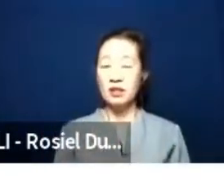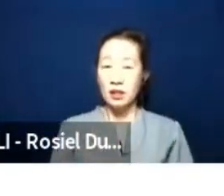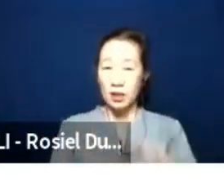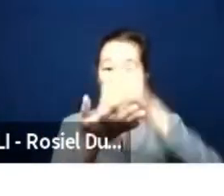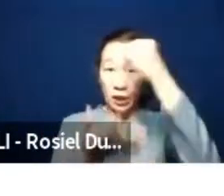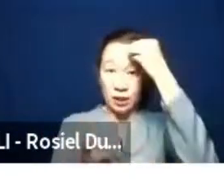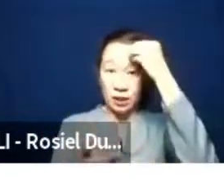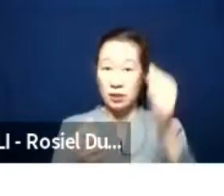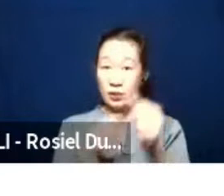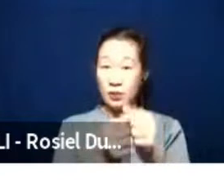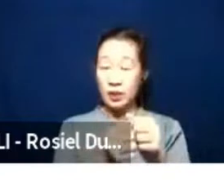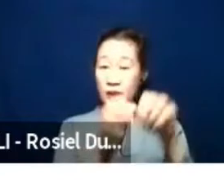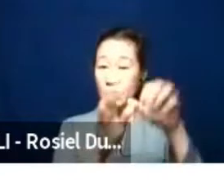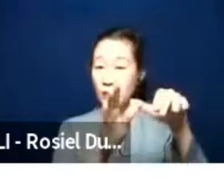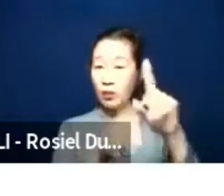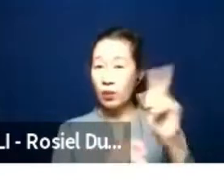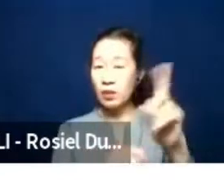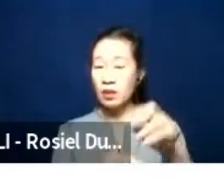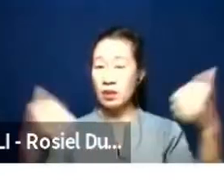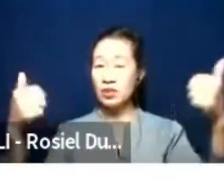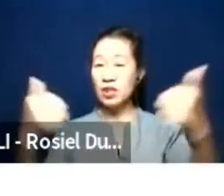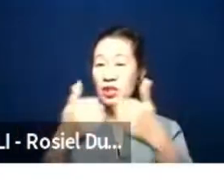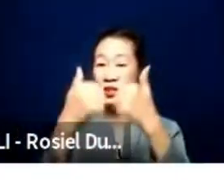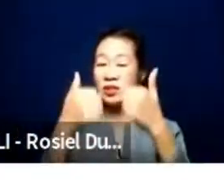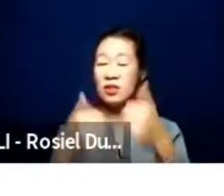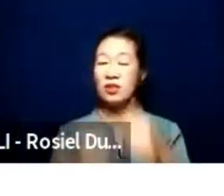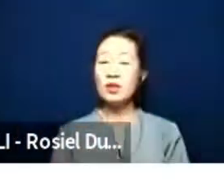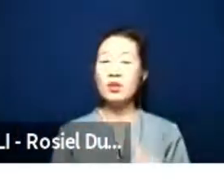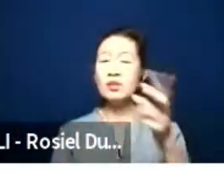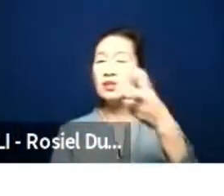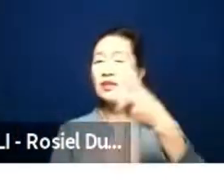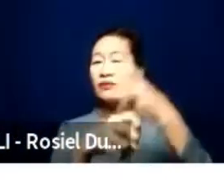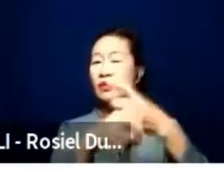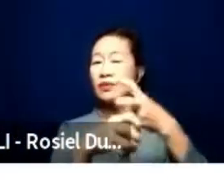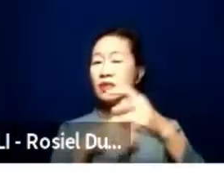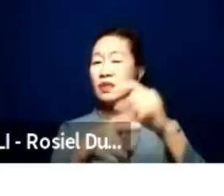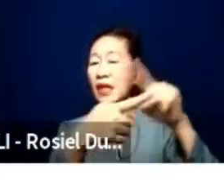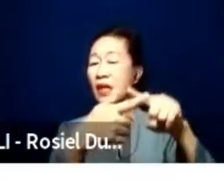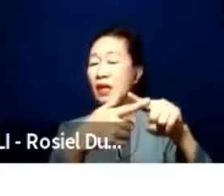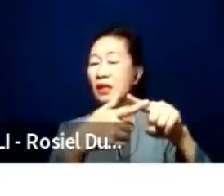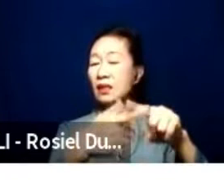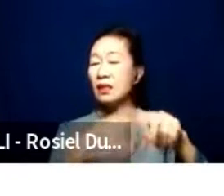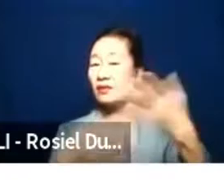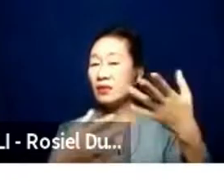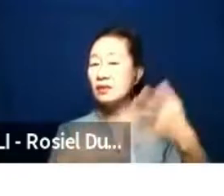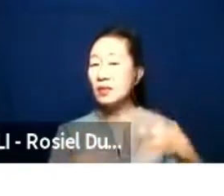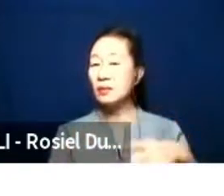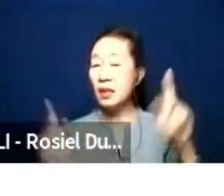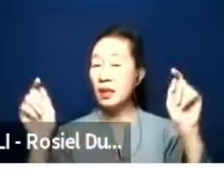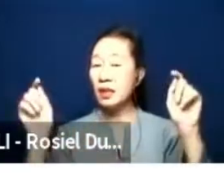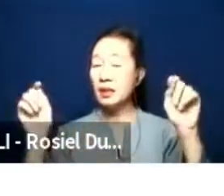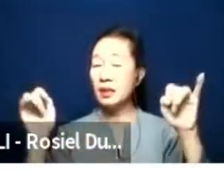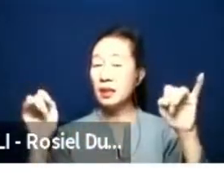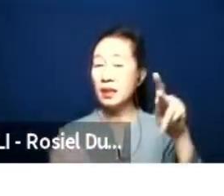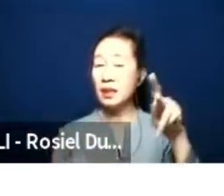learners with disabilities? Ano yung mga challenges, no? Ano yung mga difficulties? Tapos, I'll give you some tips, no, kung paano ba